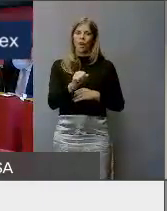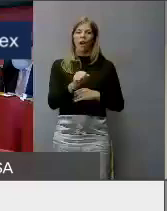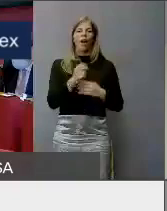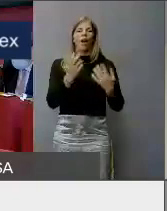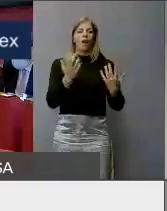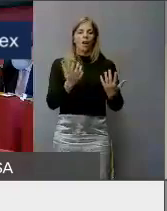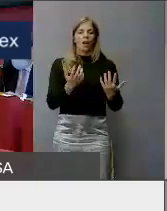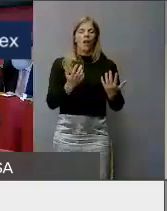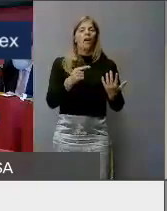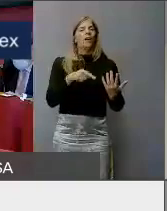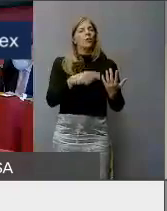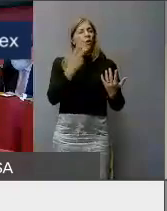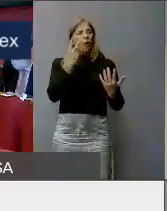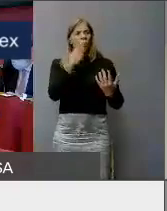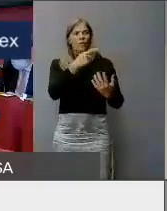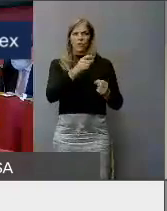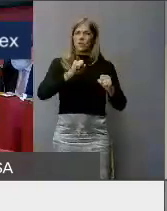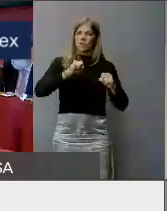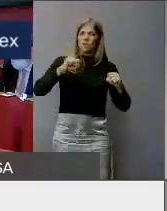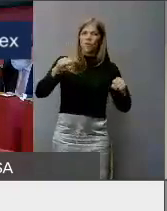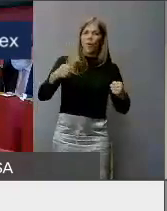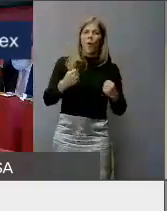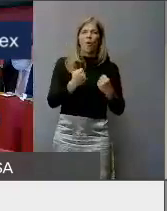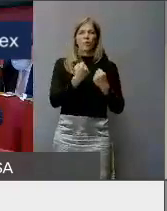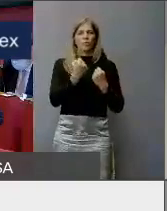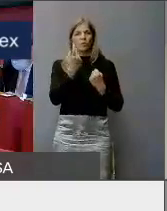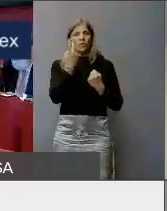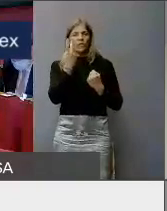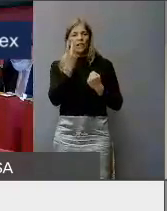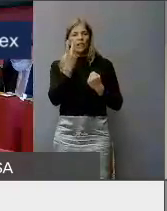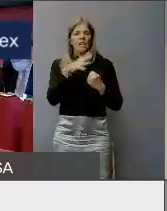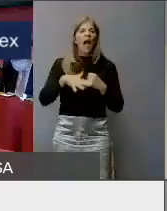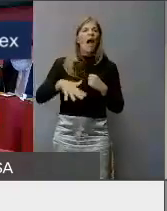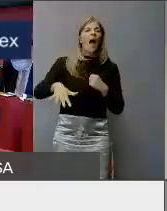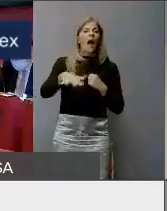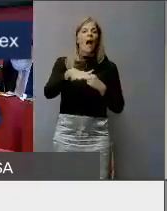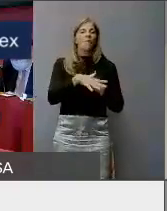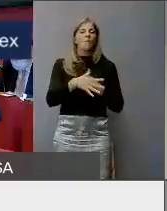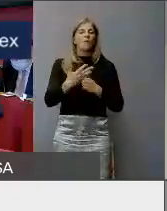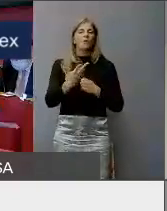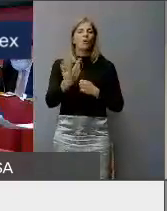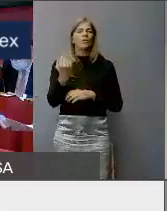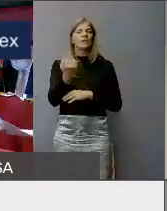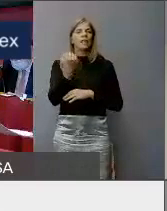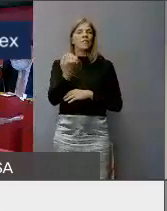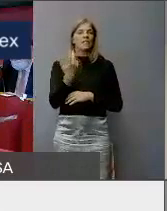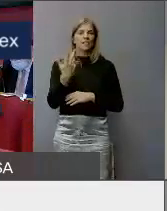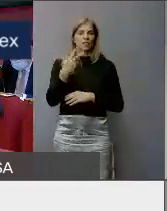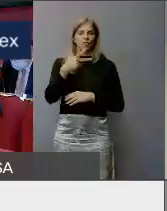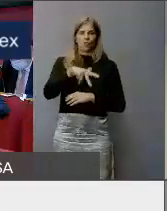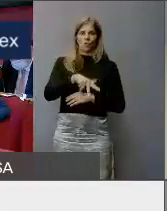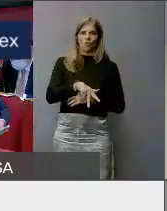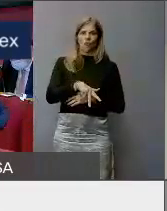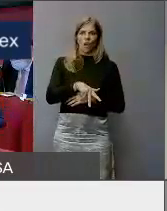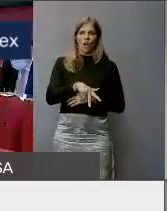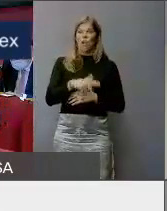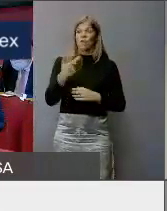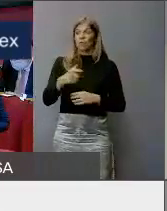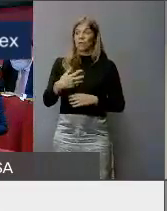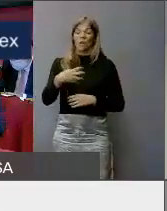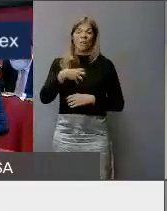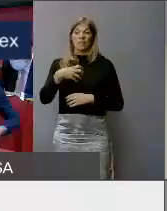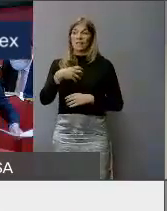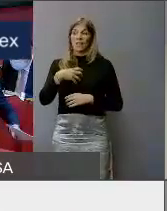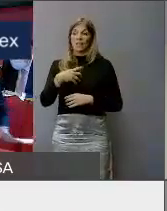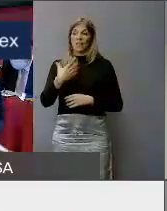nell'ambito nel discorso dei servizi sociali perché se non c'è un assessore ai servizi sociali se non fai consigliere delegato lo fa consigliere capogruppo ma sta bene benissimo